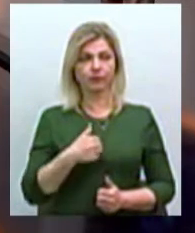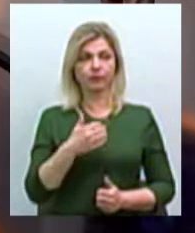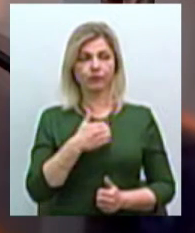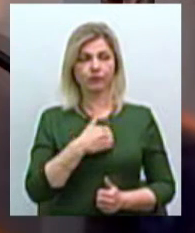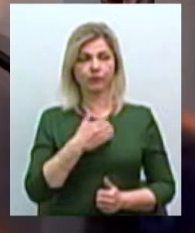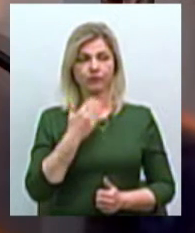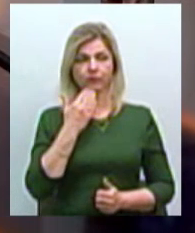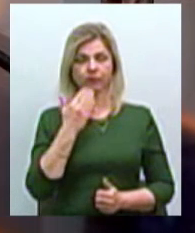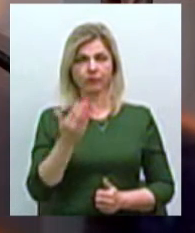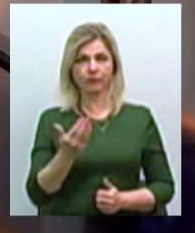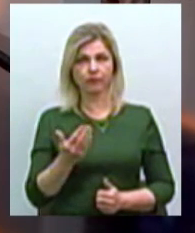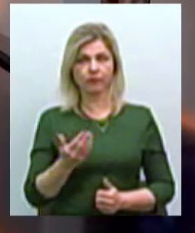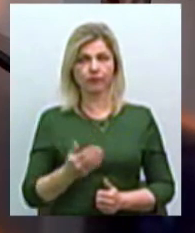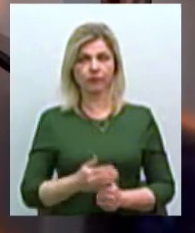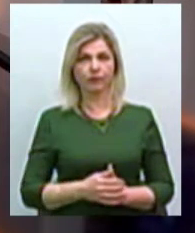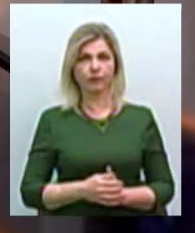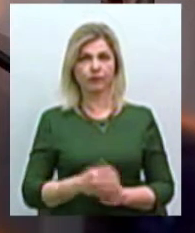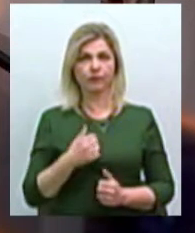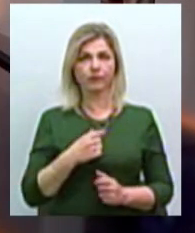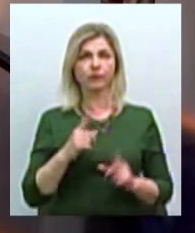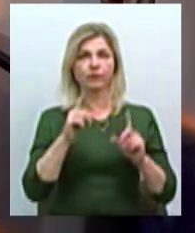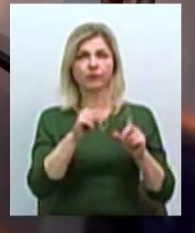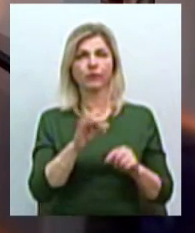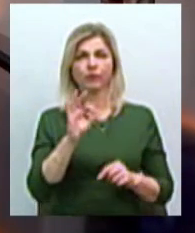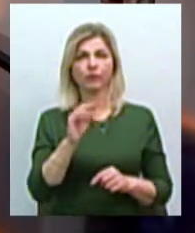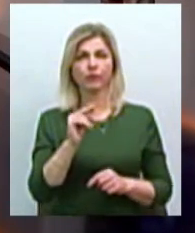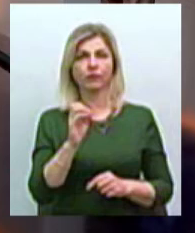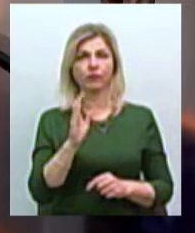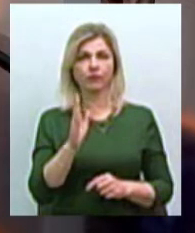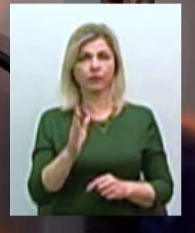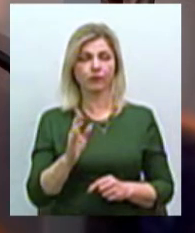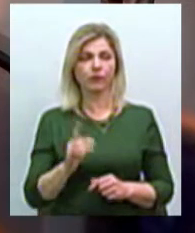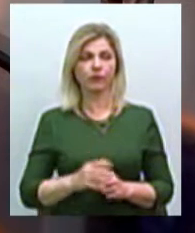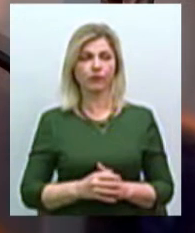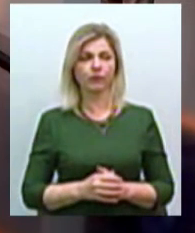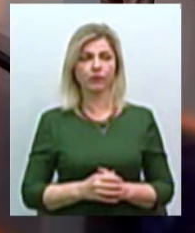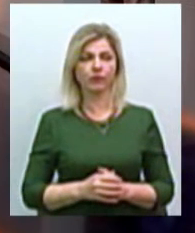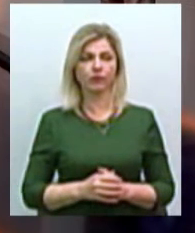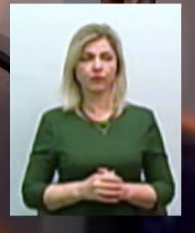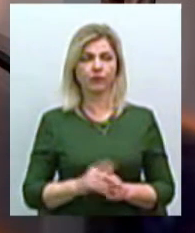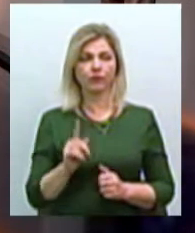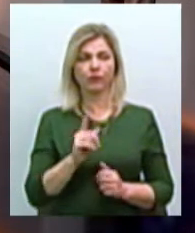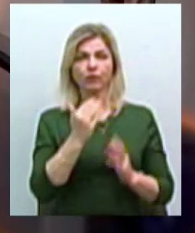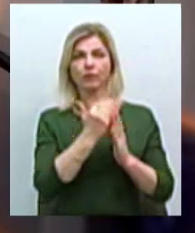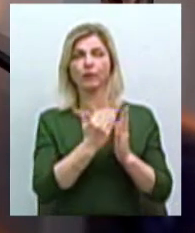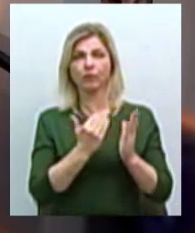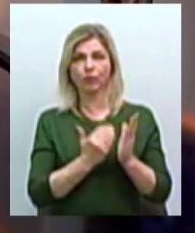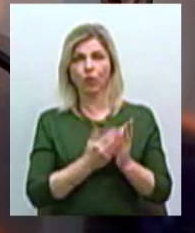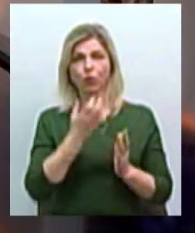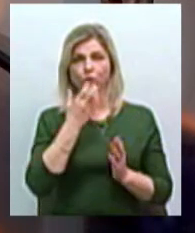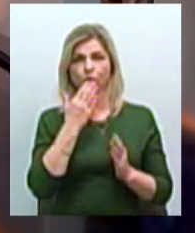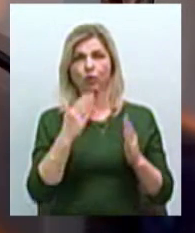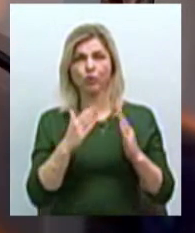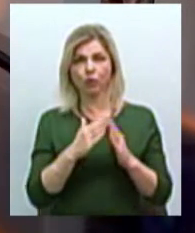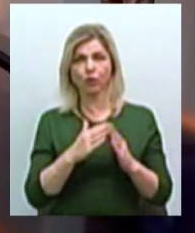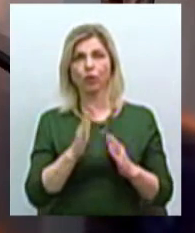Дятлов, когда приезжал в Очаков, говорил, что по программе «Теплый дом». Будет ли такая